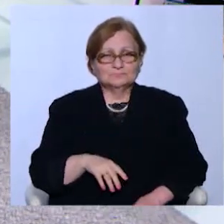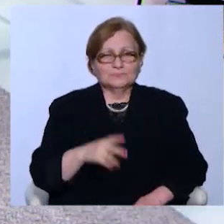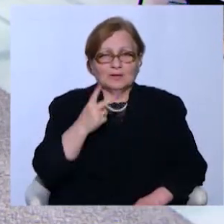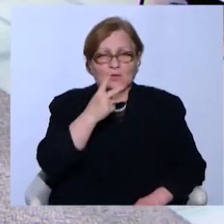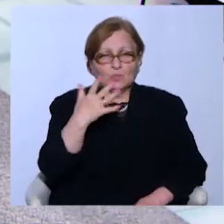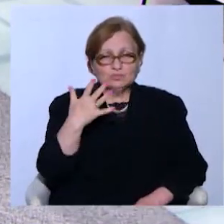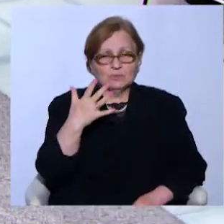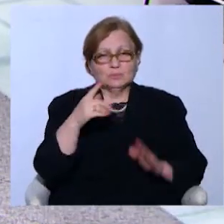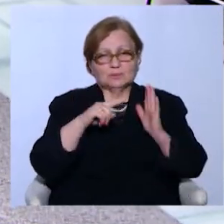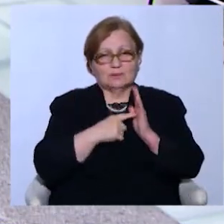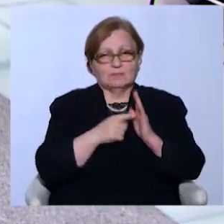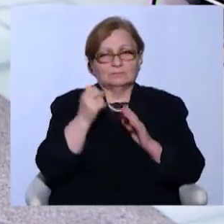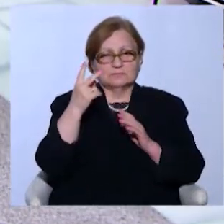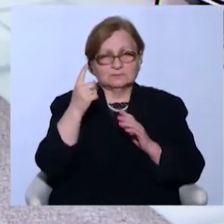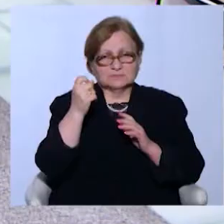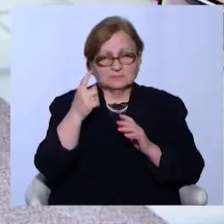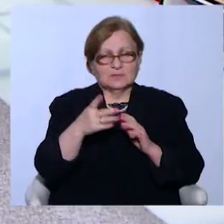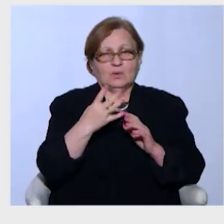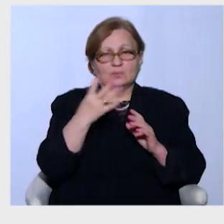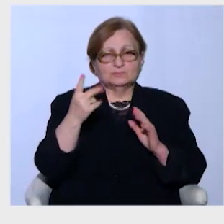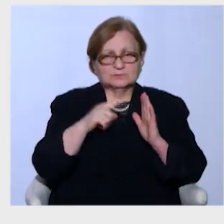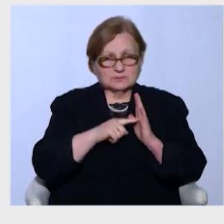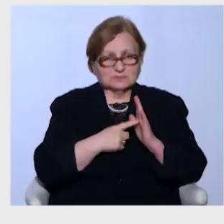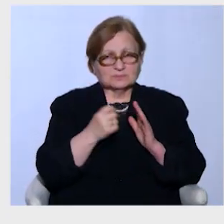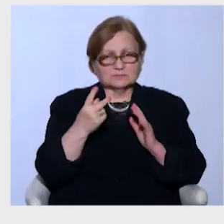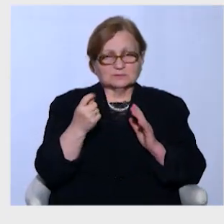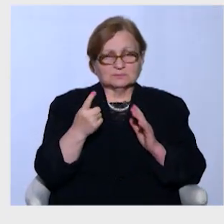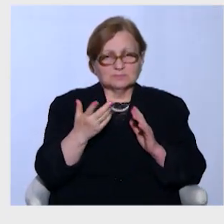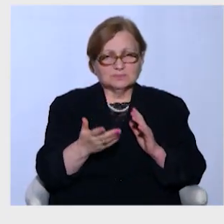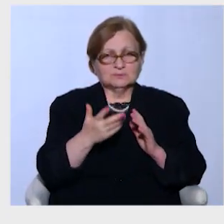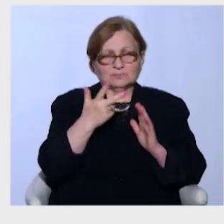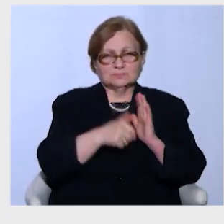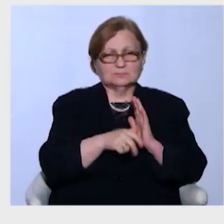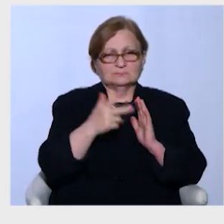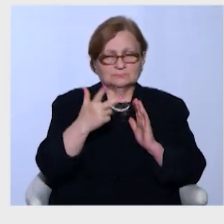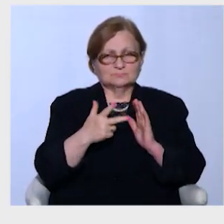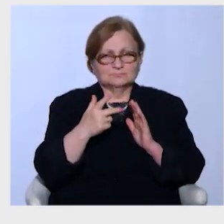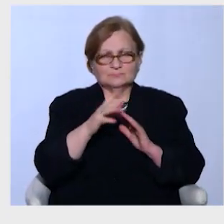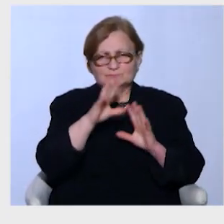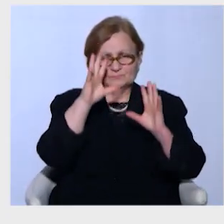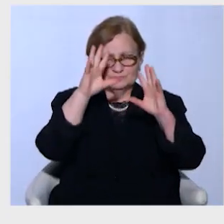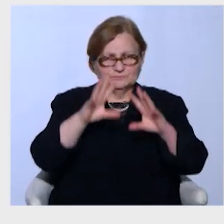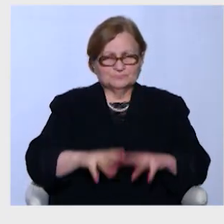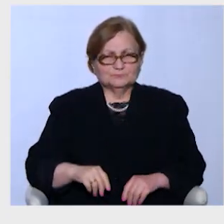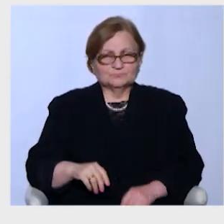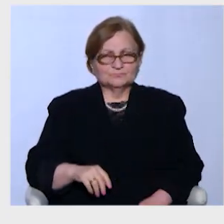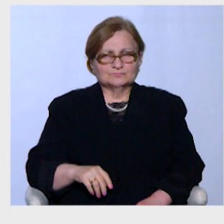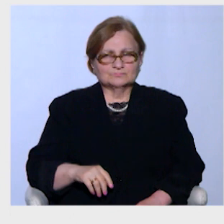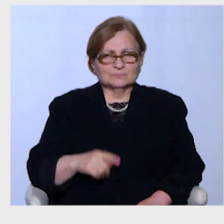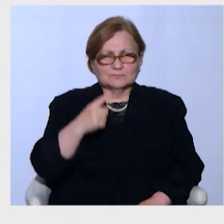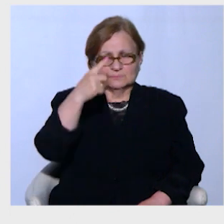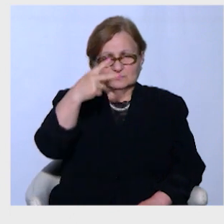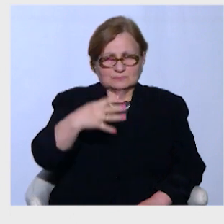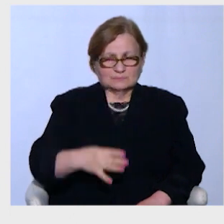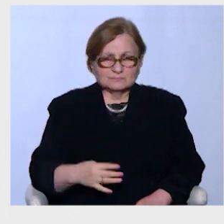25 გამრავლებული 11-ზე, 42 გამრავლებული 11-ზე, 36, 71. მინდა გითხრათ, რომ